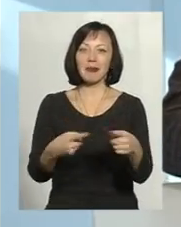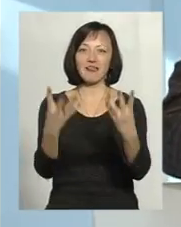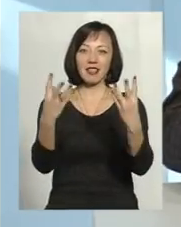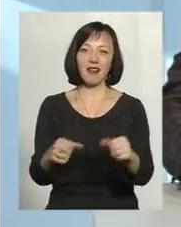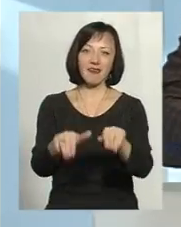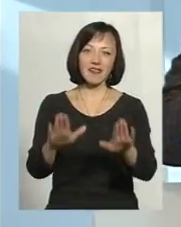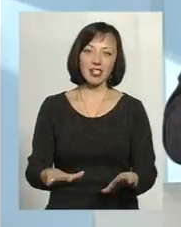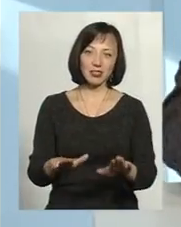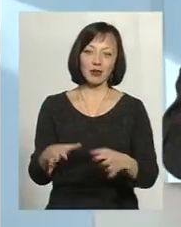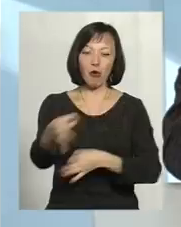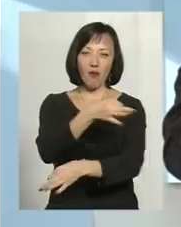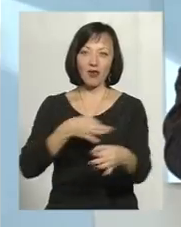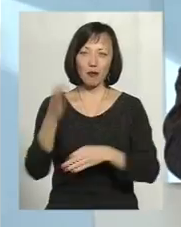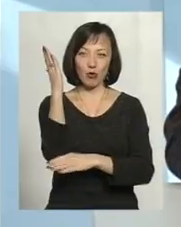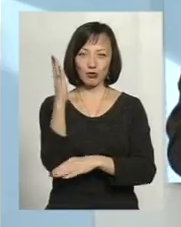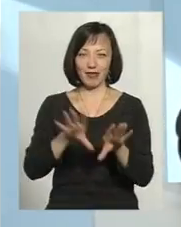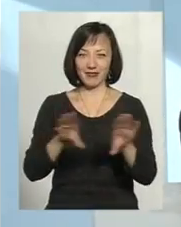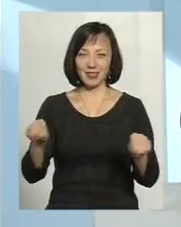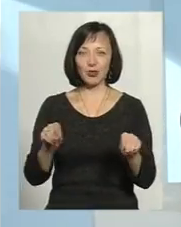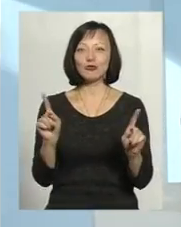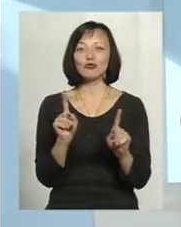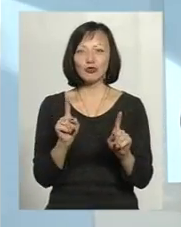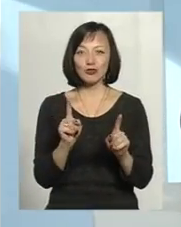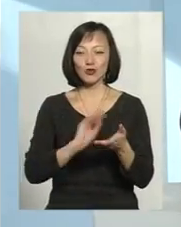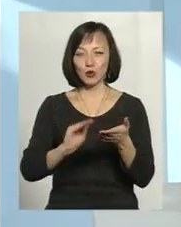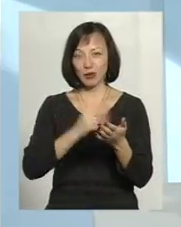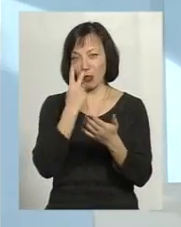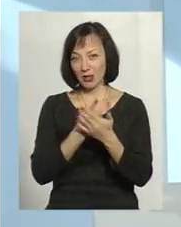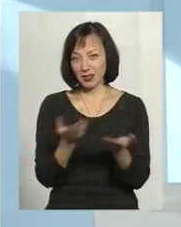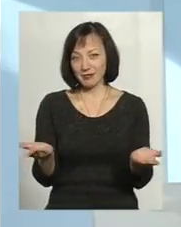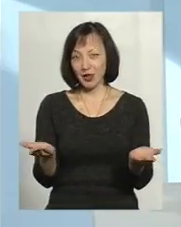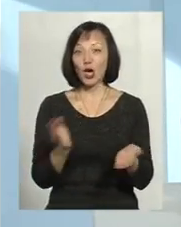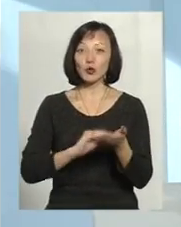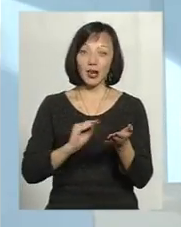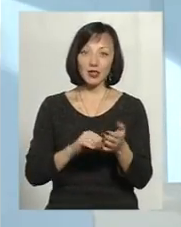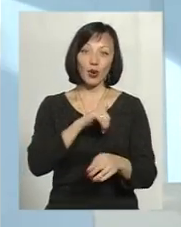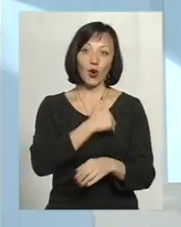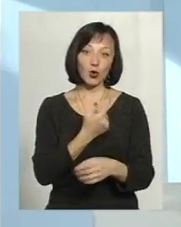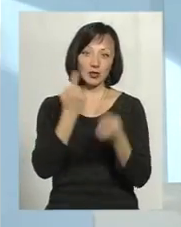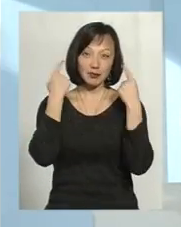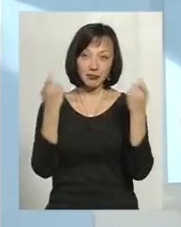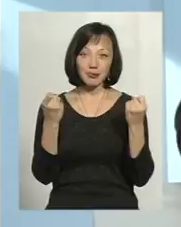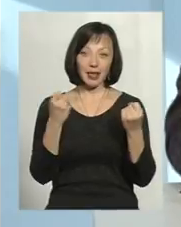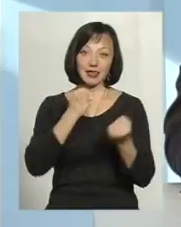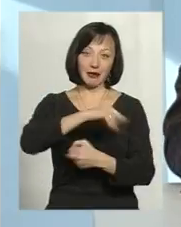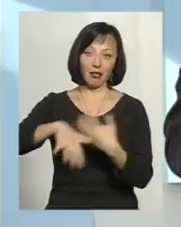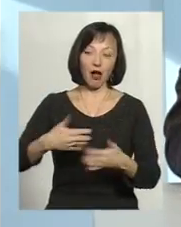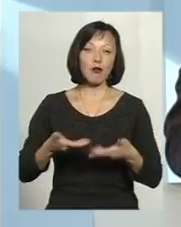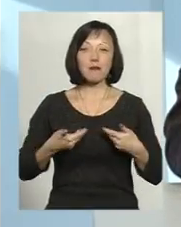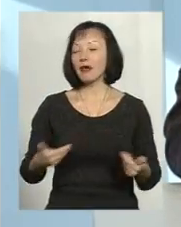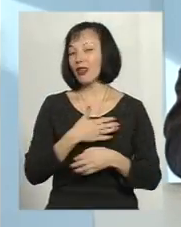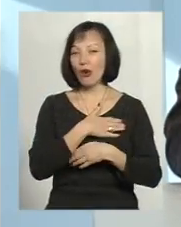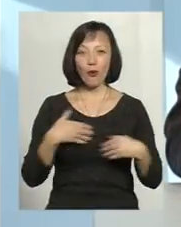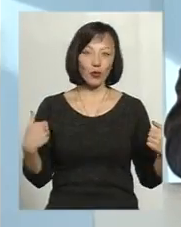все винесли, проговорили, проголосували, що власне в сюжеті показати, тому що журналіст об'єктивно хоче сенсації і скандалу. Ми не